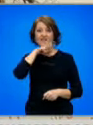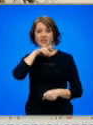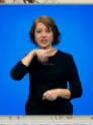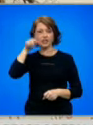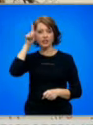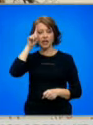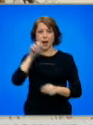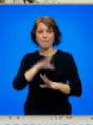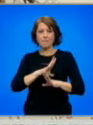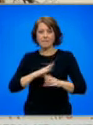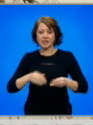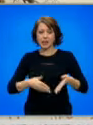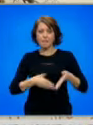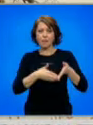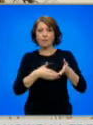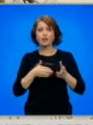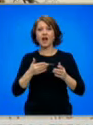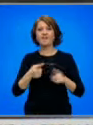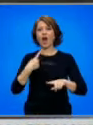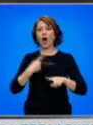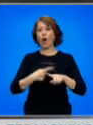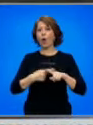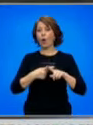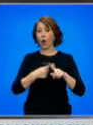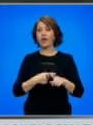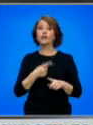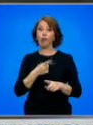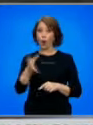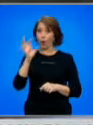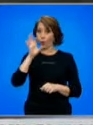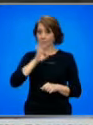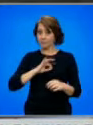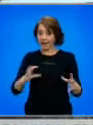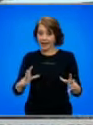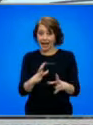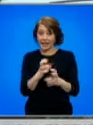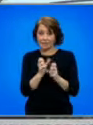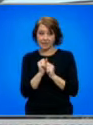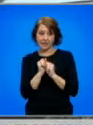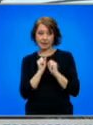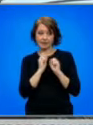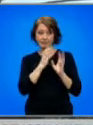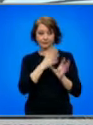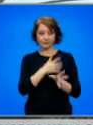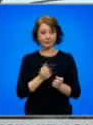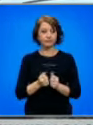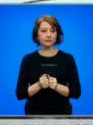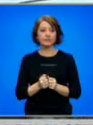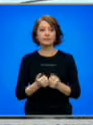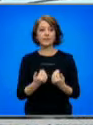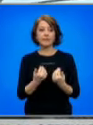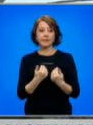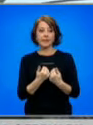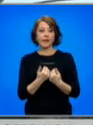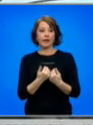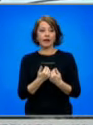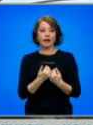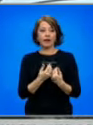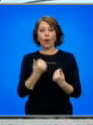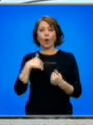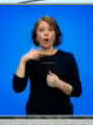в безпомощно състояние в хола, но въпреки това успели да изнесат навън. Бади се колежка, която каза, че нашия апартамент